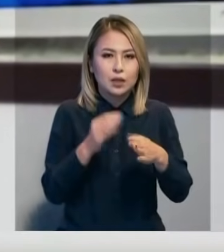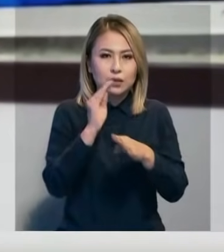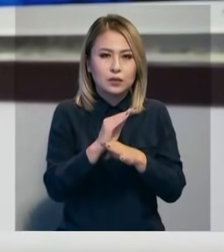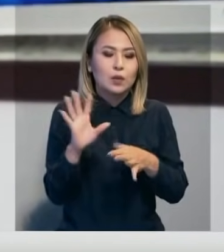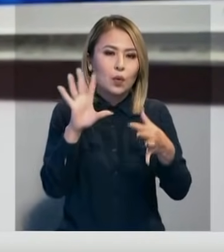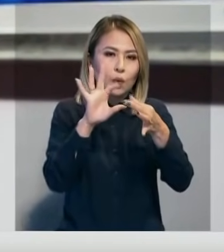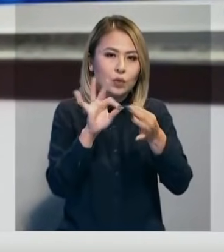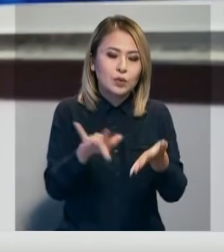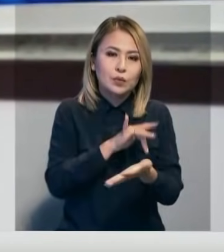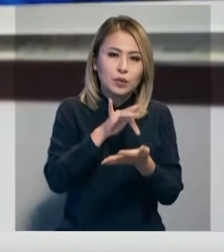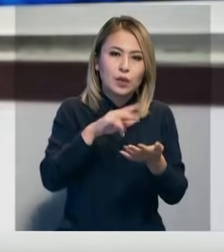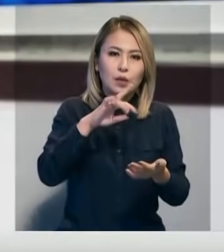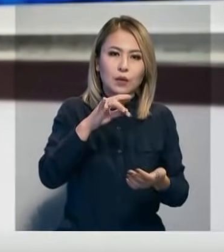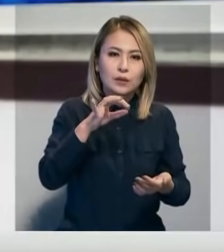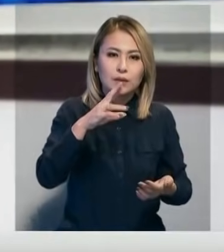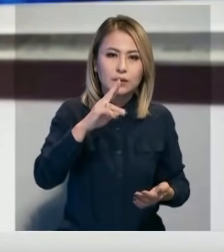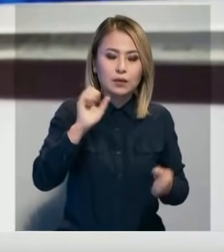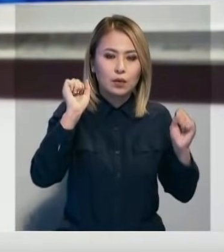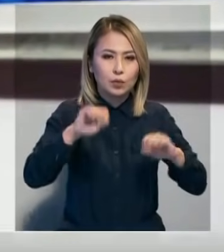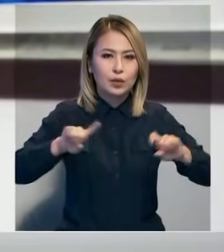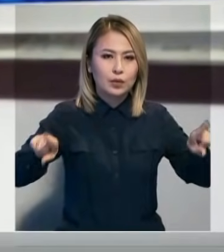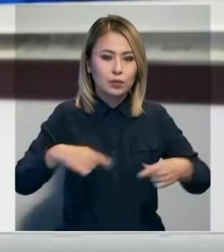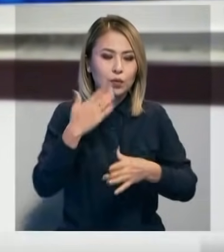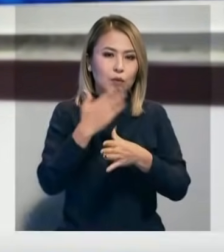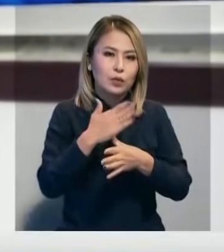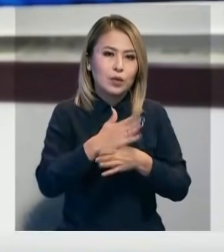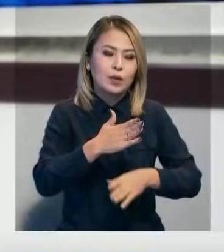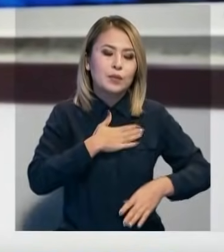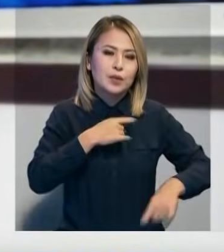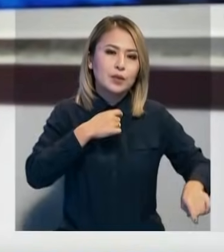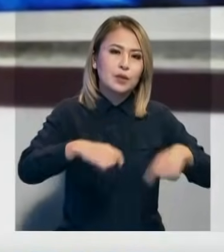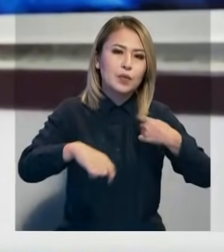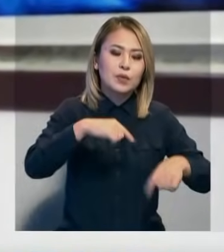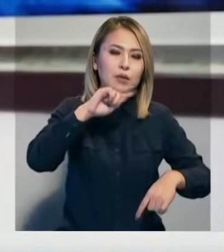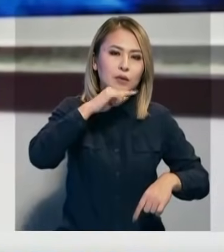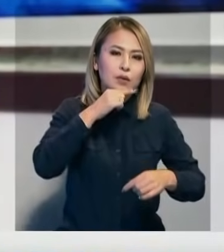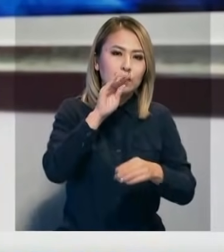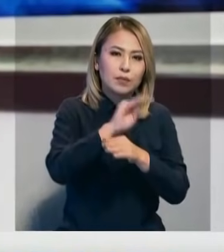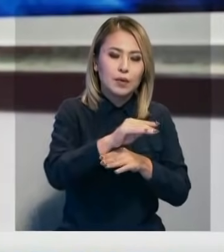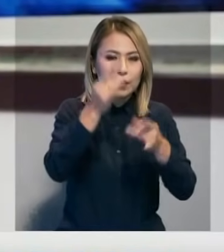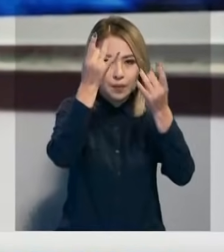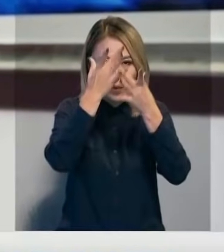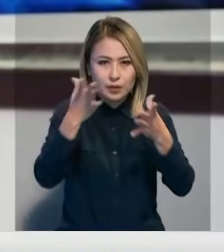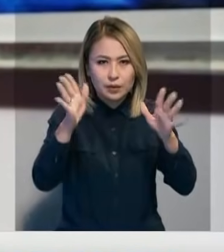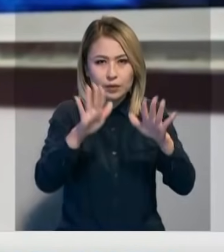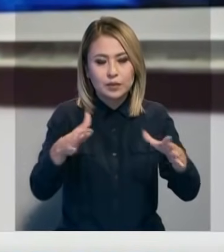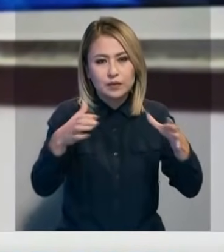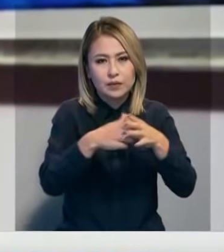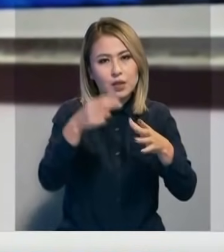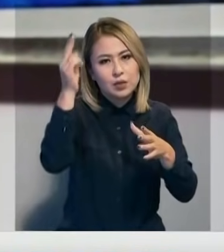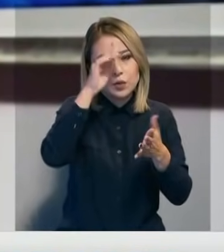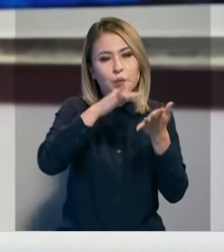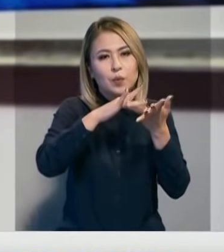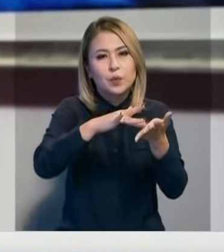қалаға логистикалық мүмкіндіктерін дамытуға көмектеседі. Біз сауда экономикалық, ауыл шаруашылық, мәдени гуманитарлық, білім және